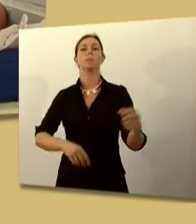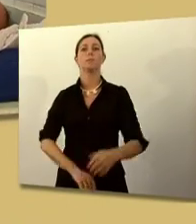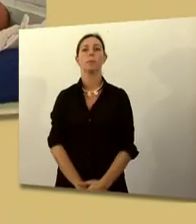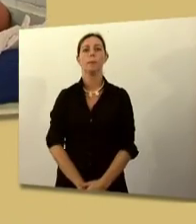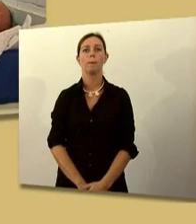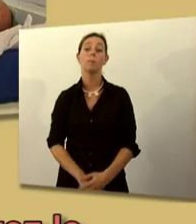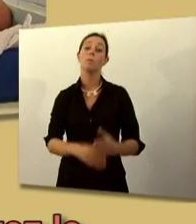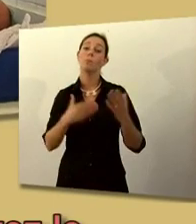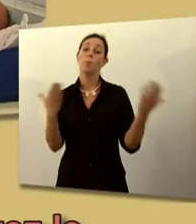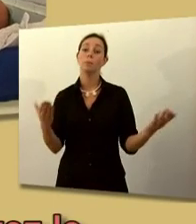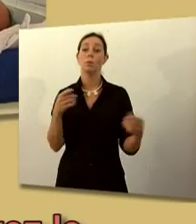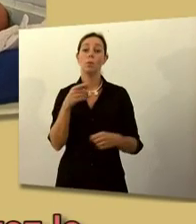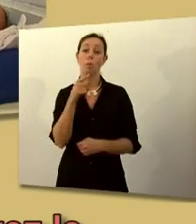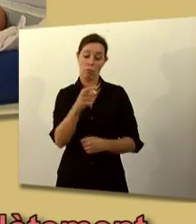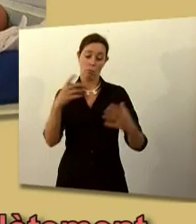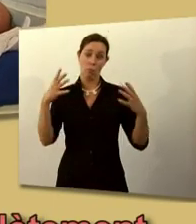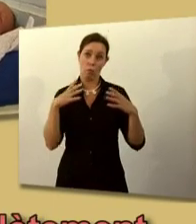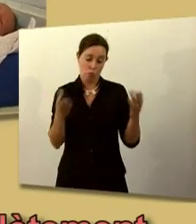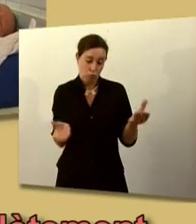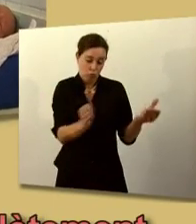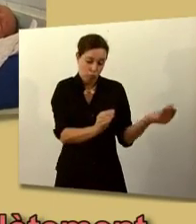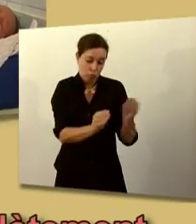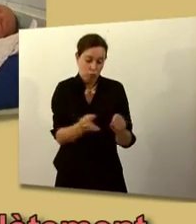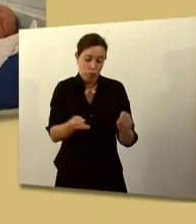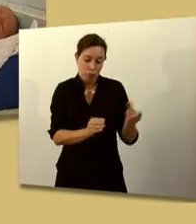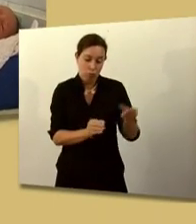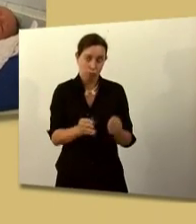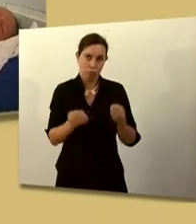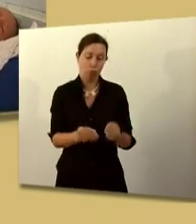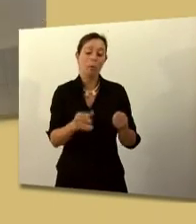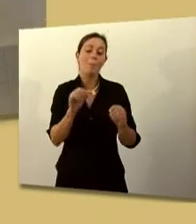Ça va, monsieur? Voilà, vous pouvez l'habiller complètement.